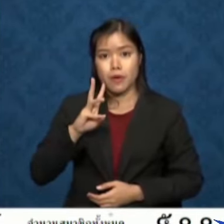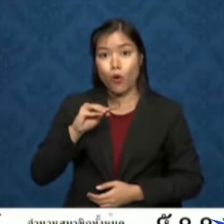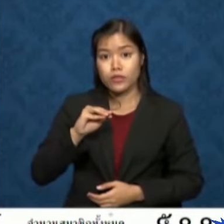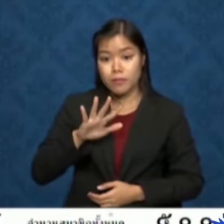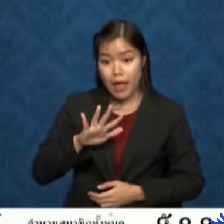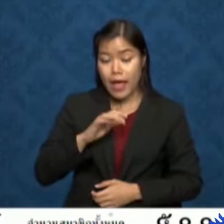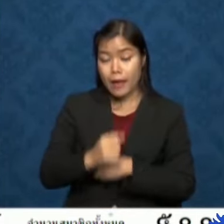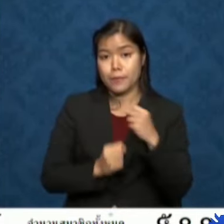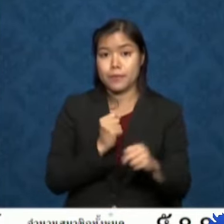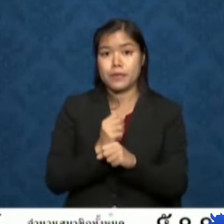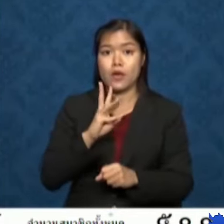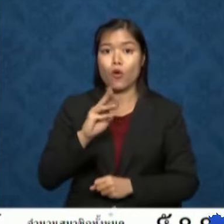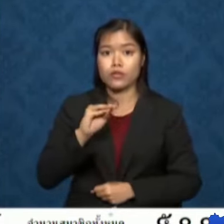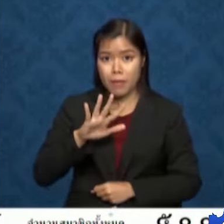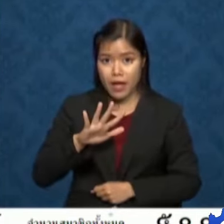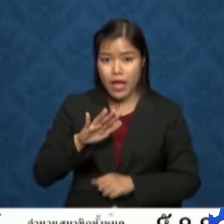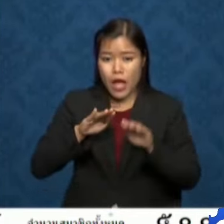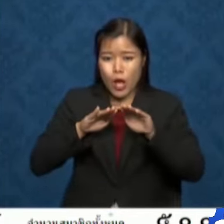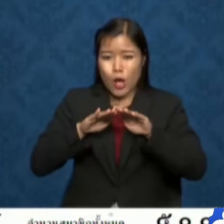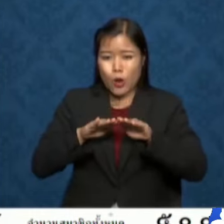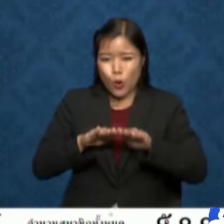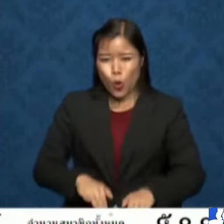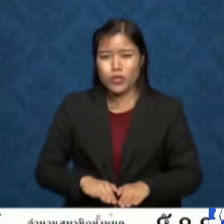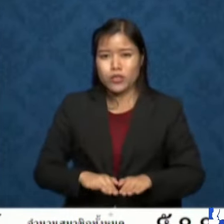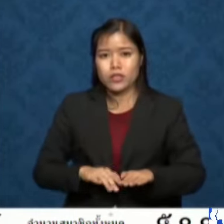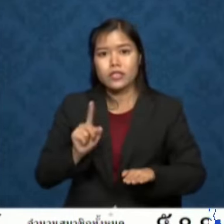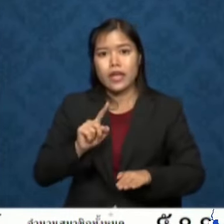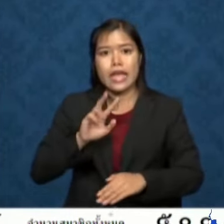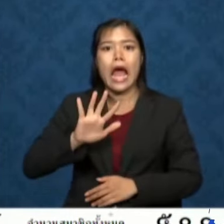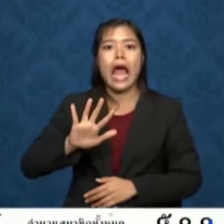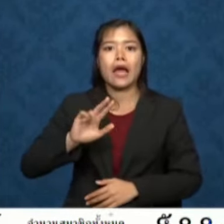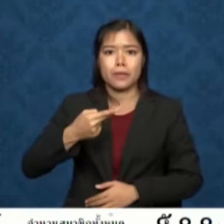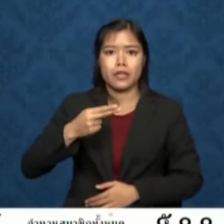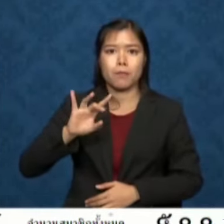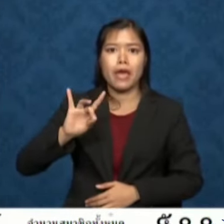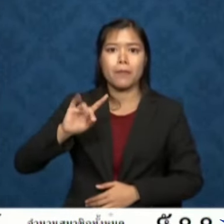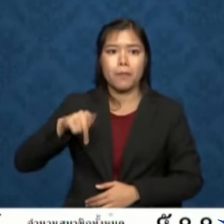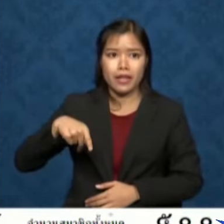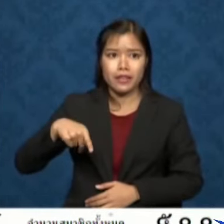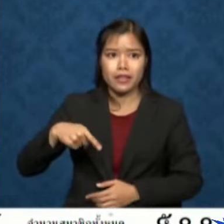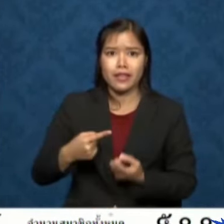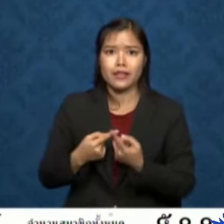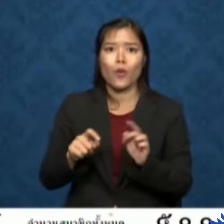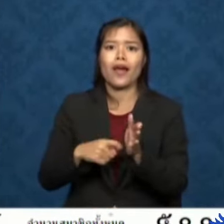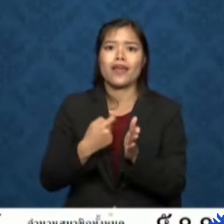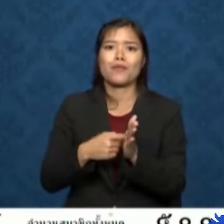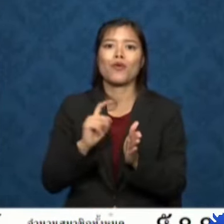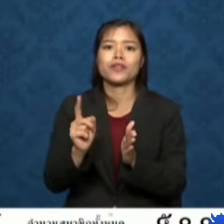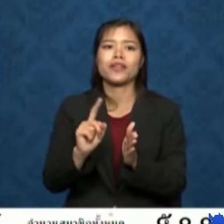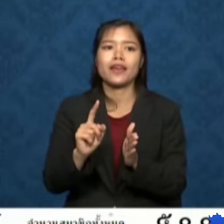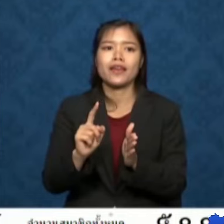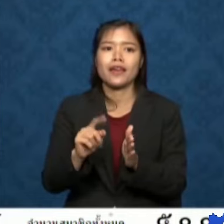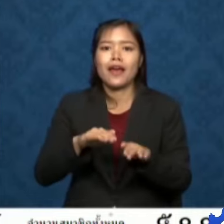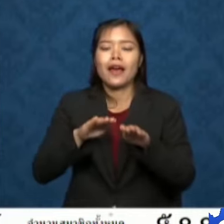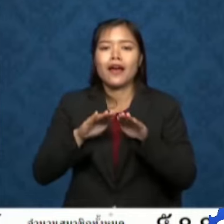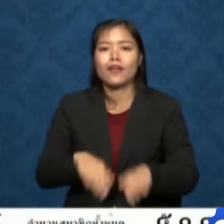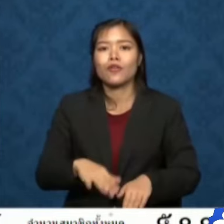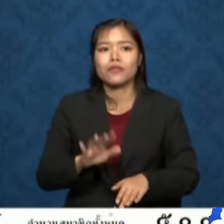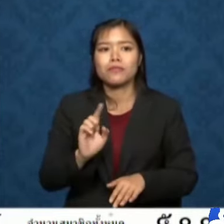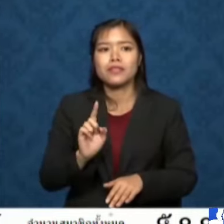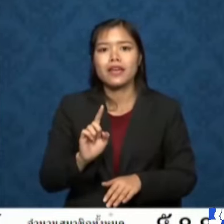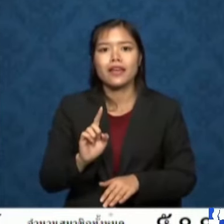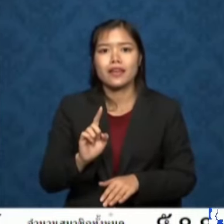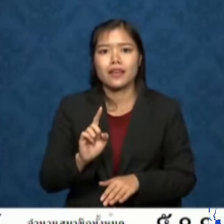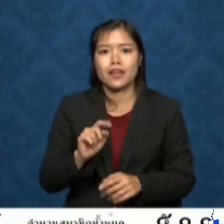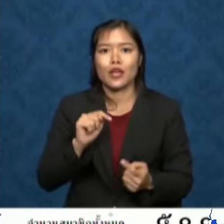2565จะลดลลดลงมาค่อนข้างมากอยู่ที่58,000แต่ไม่ใช่เพราะอะไรนะครับเดี๋ยวจะบอกว่าลดลงแล้วช่วงนั้น